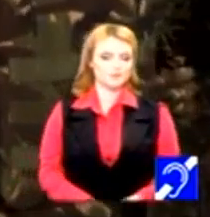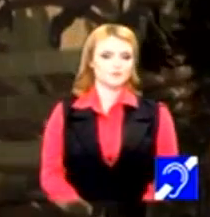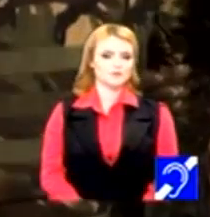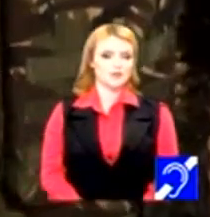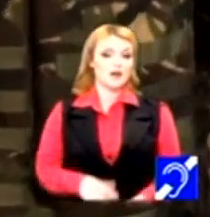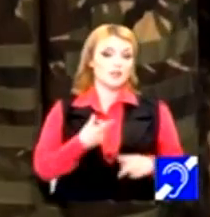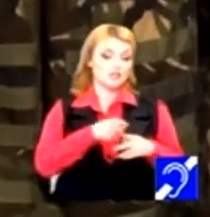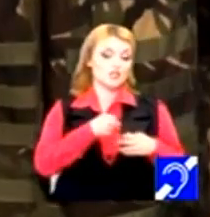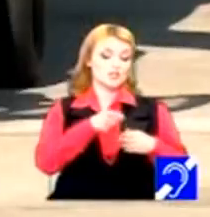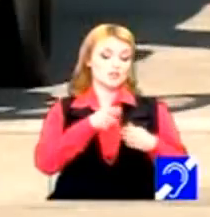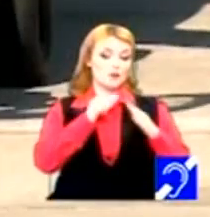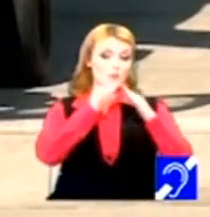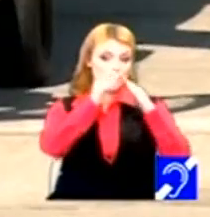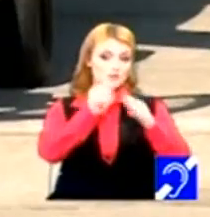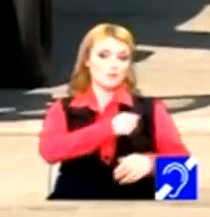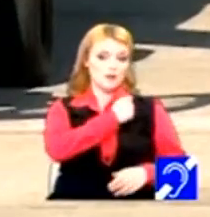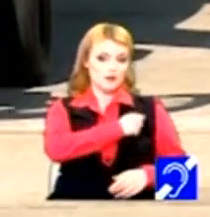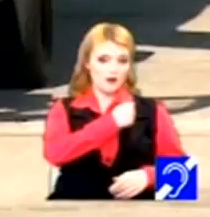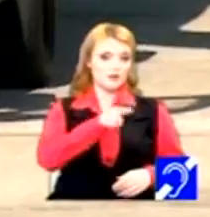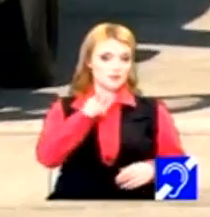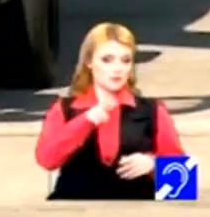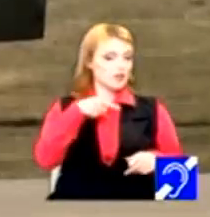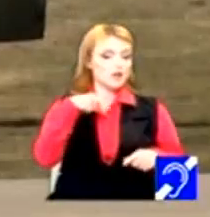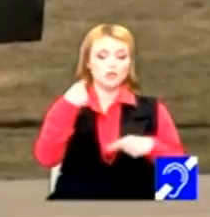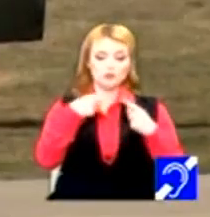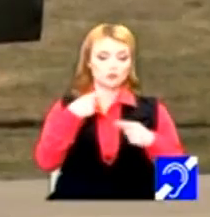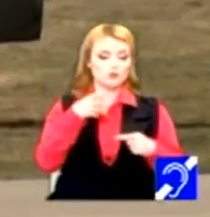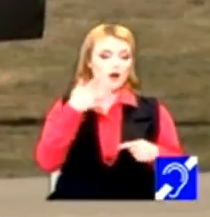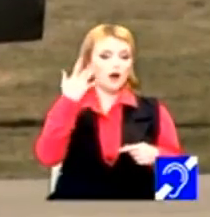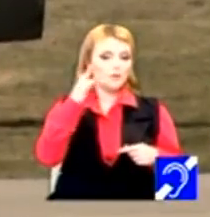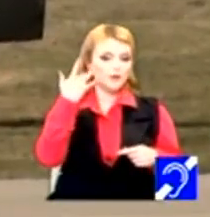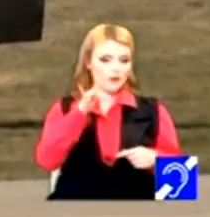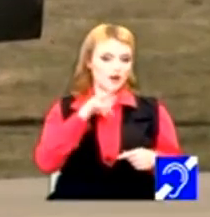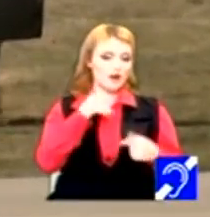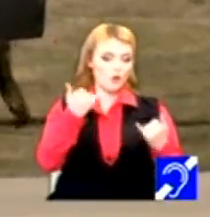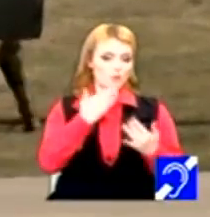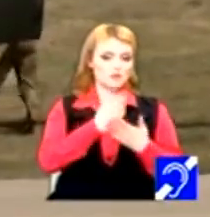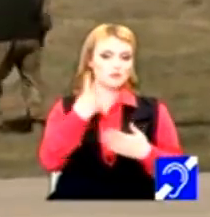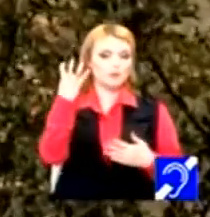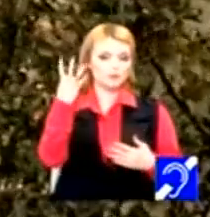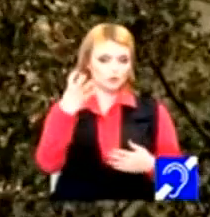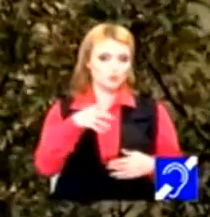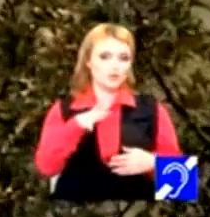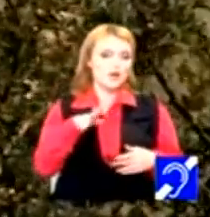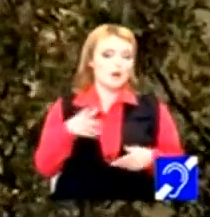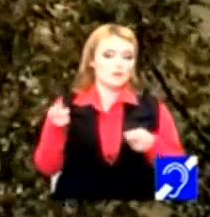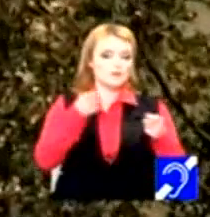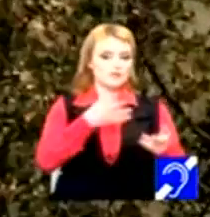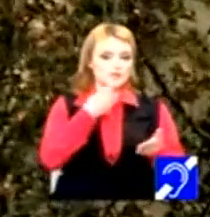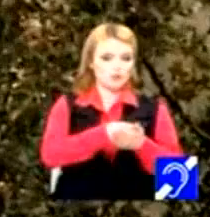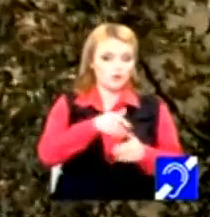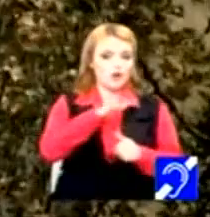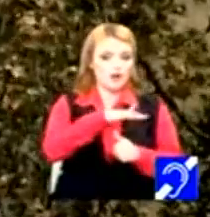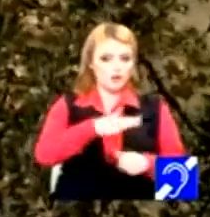În baza Mihail Cogălnicianu sunt în permanență sute de militari americani care au adus cu ei tancuri, transportoare, blindate și elicoptere Black Hawk.